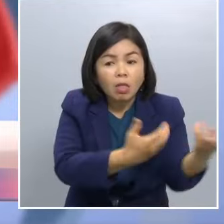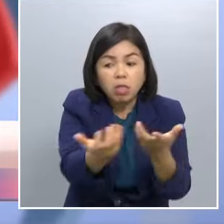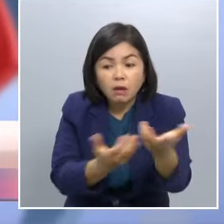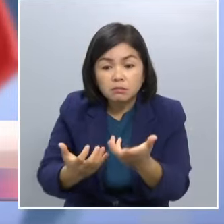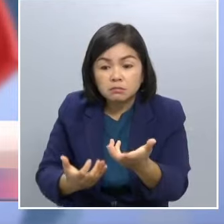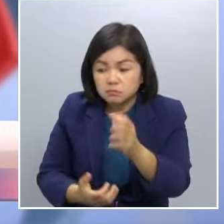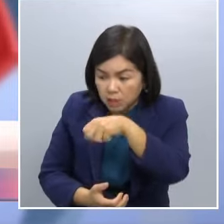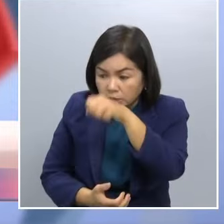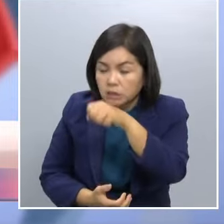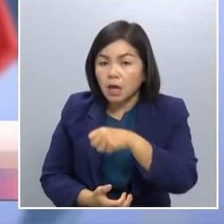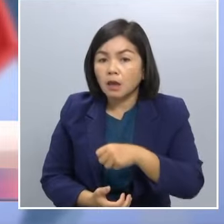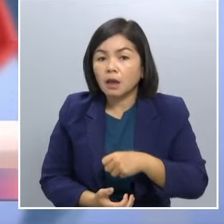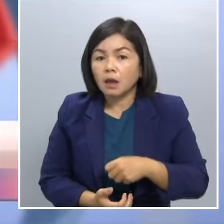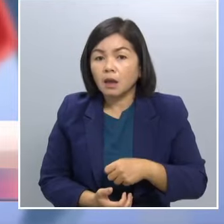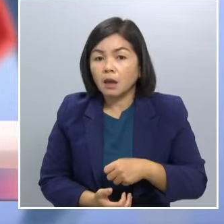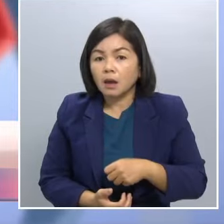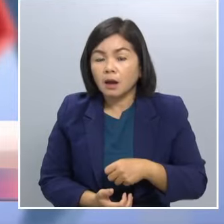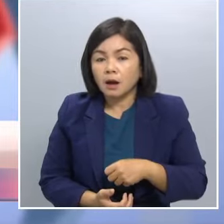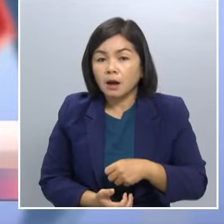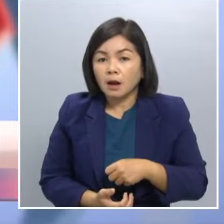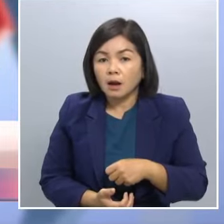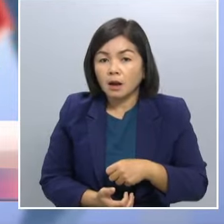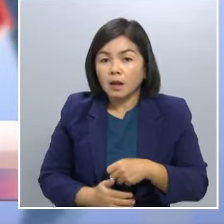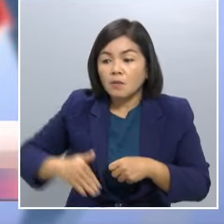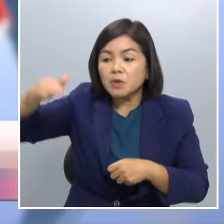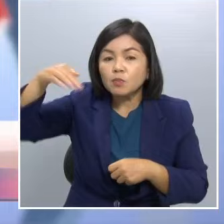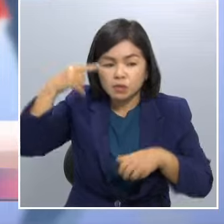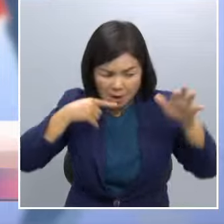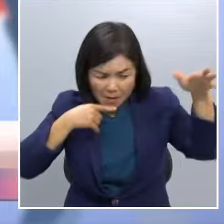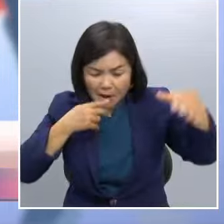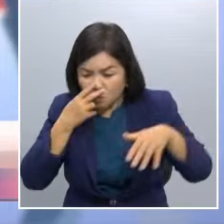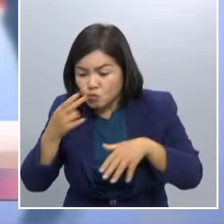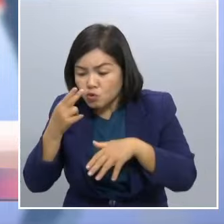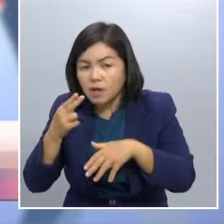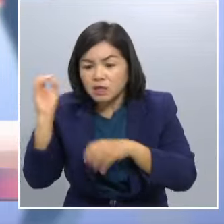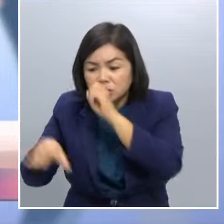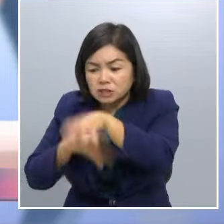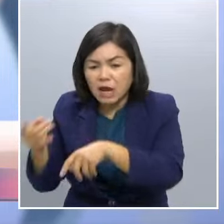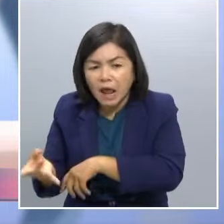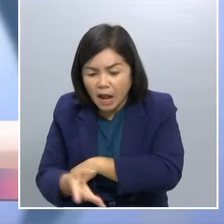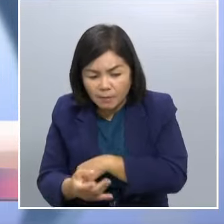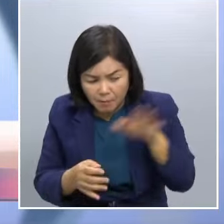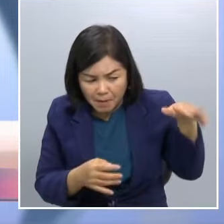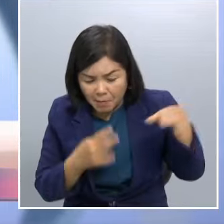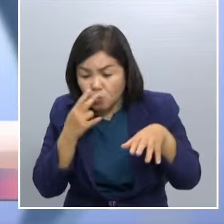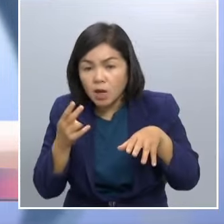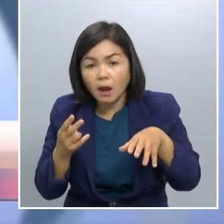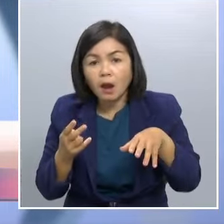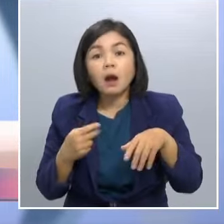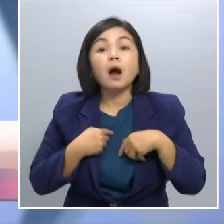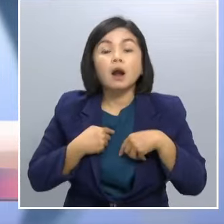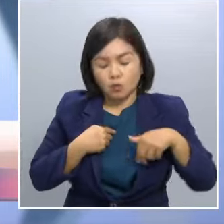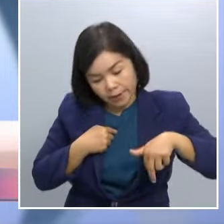ค่ะทีนี้พี่แหม่มก็เลยเรียกหนูไปดูว่าขยะนี่มีไปดูขยะหนูก็เล